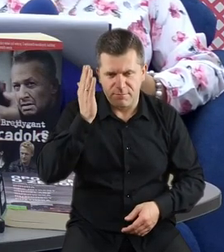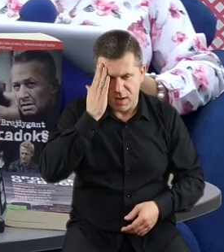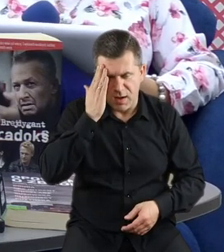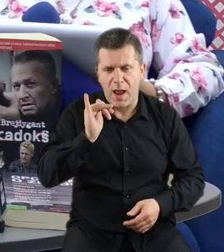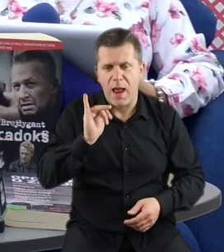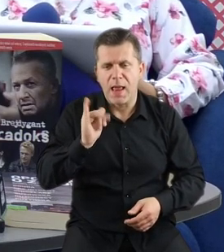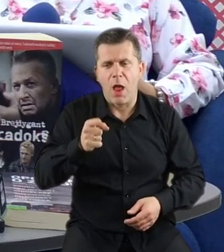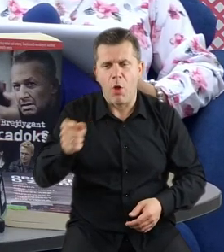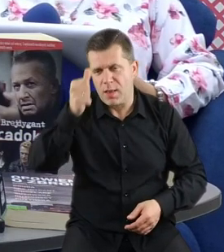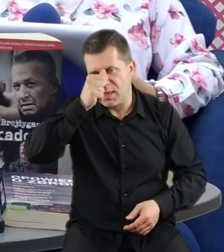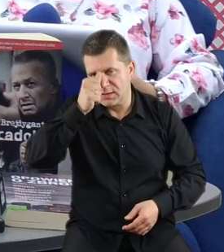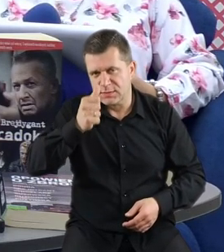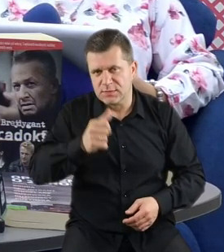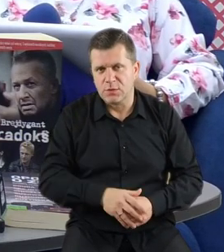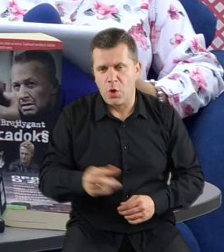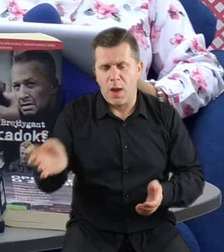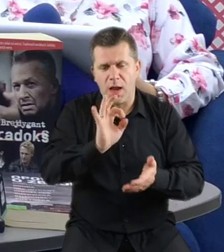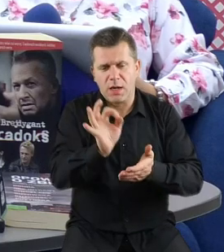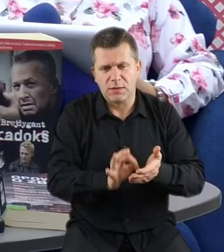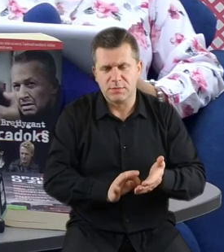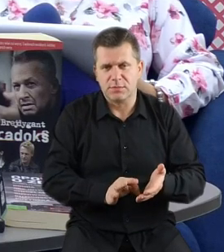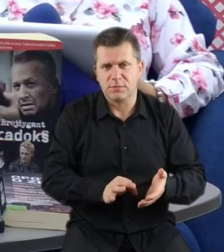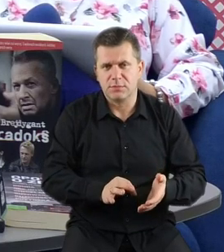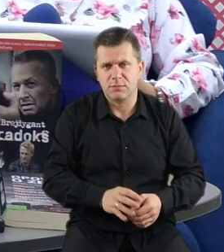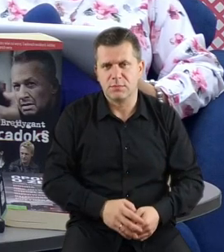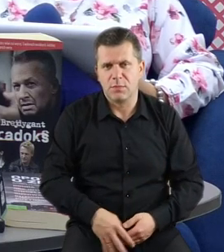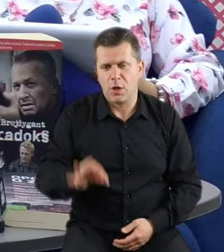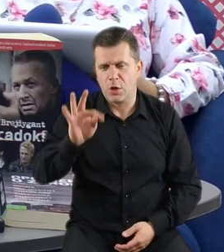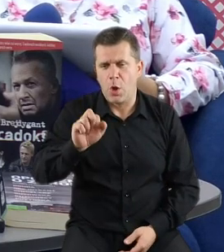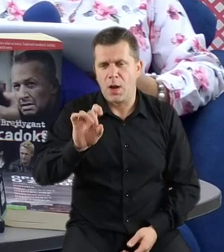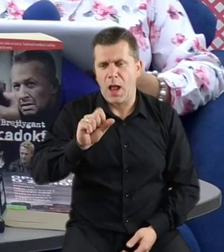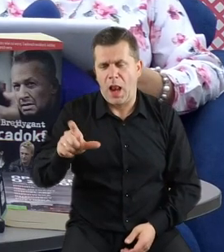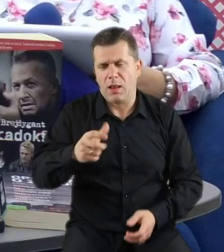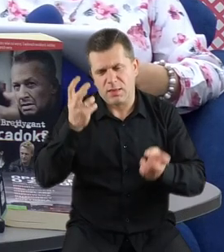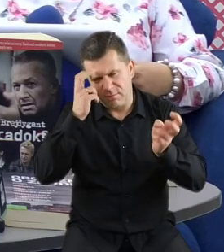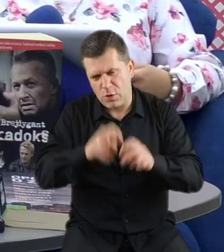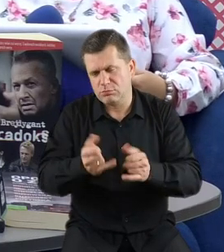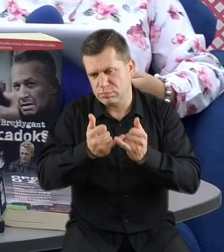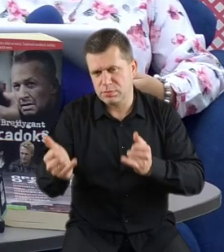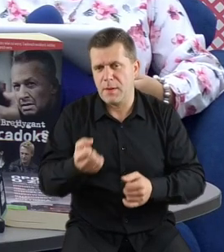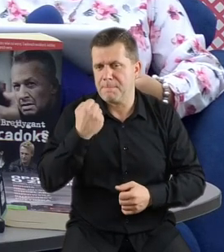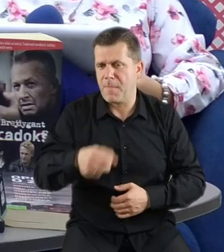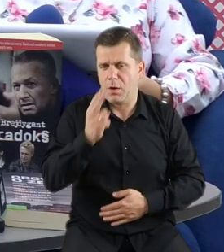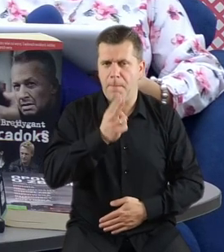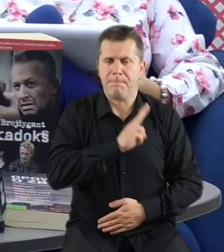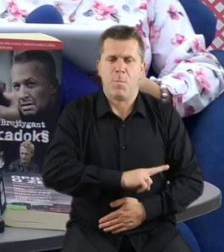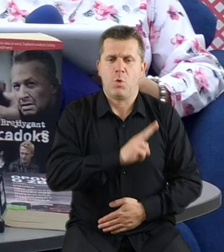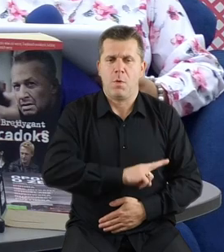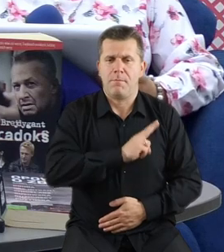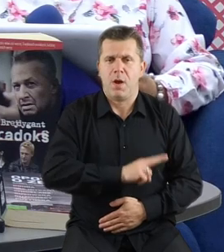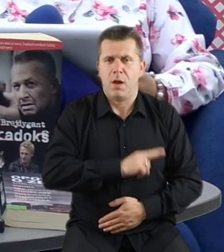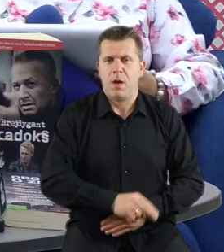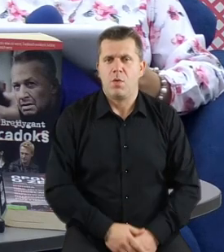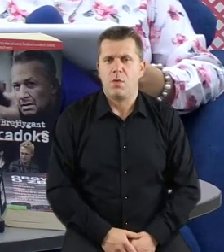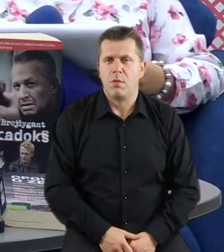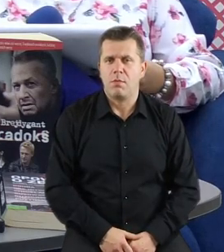ale jak się nazywa ten rysownik, to on rysował Żbika między innymi, potem Torgala tworzył i tak dalej. Bardzo mi się